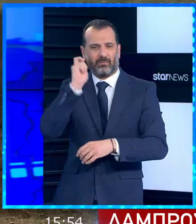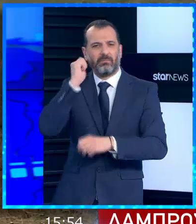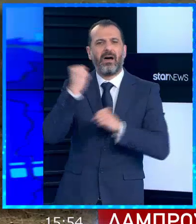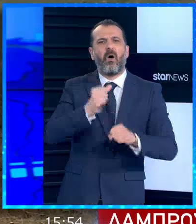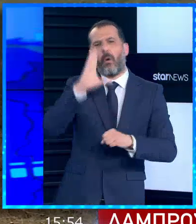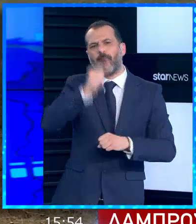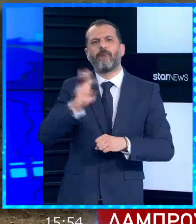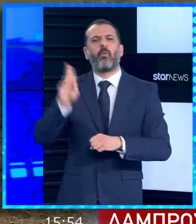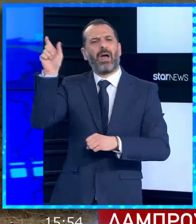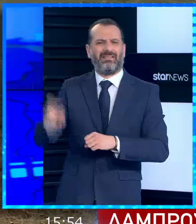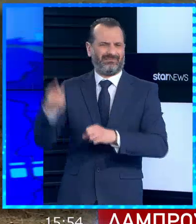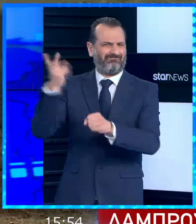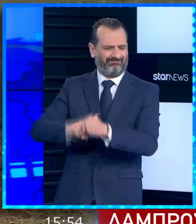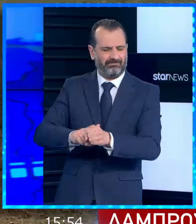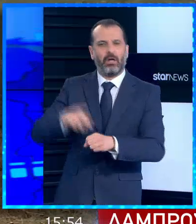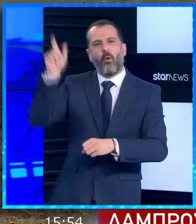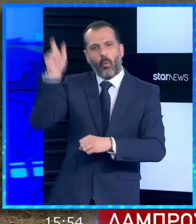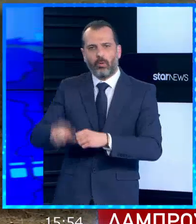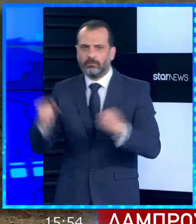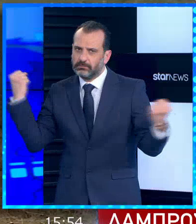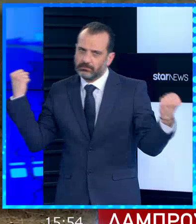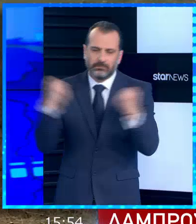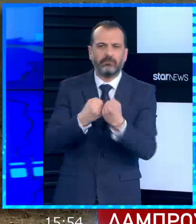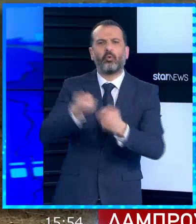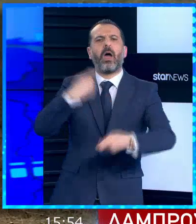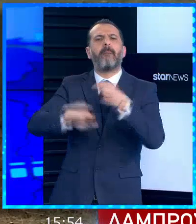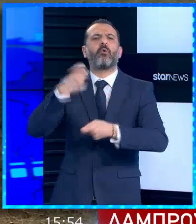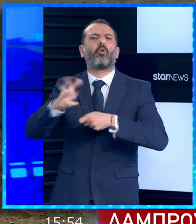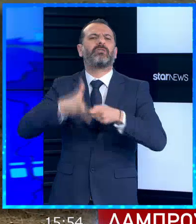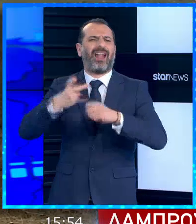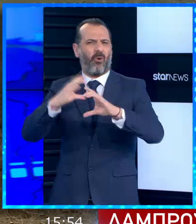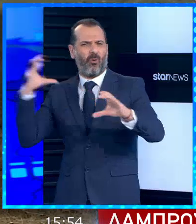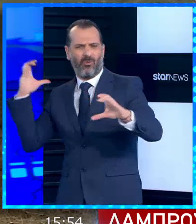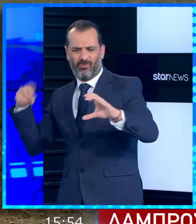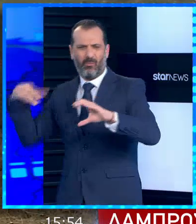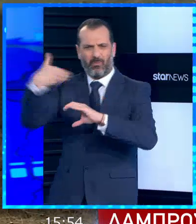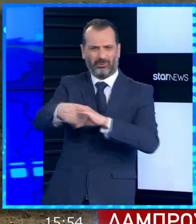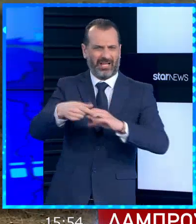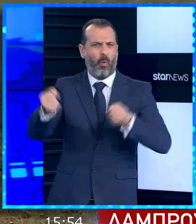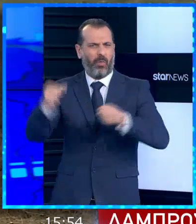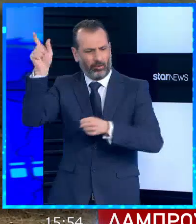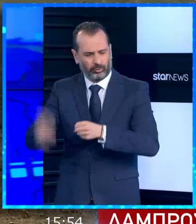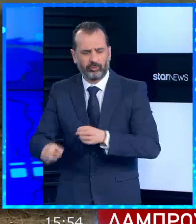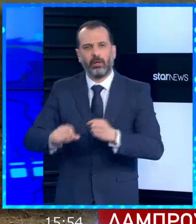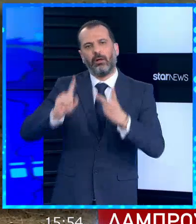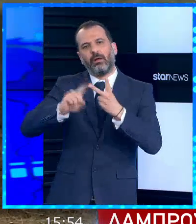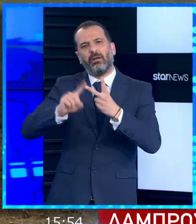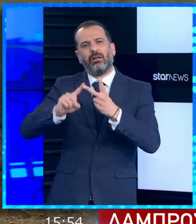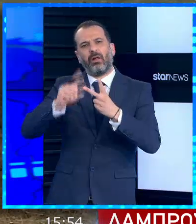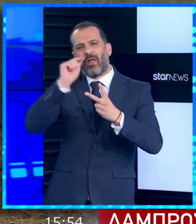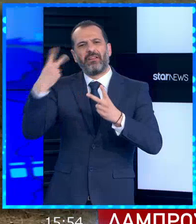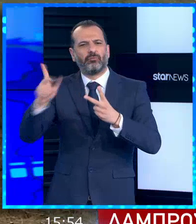εμπορικής αμαξοστοιχίας, ο οποίος βρήκε φρικτό και ακαραίο θάνατο. Όπως επίσης και ο συνάδελφός του, ο Γιάννης